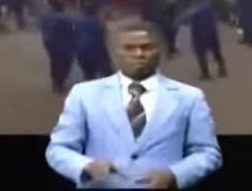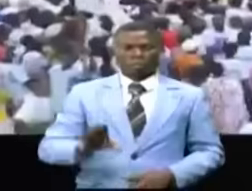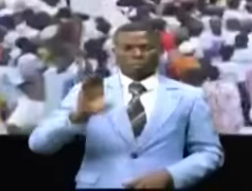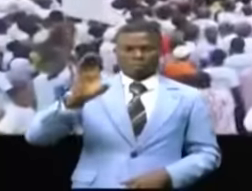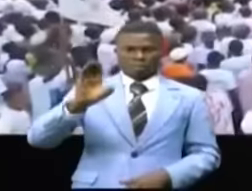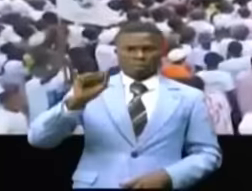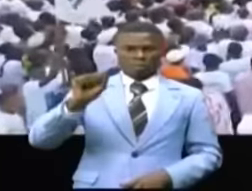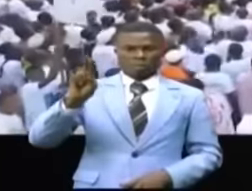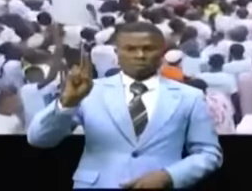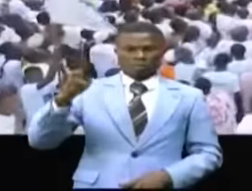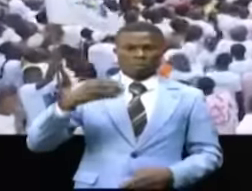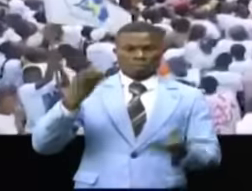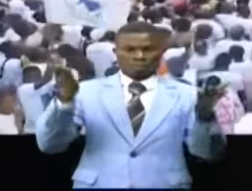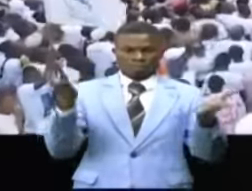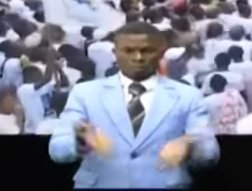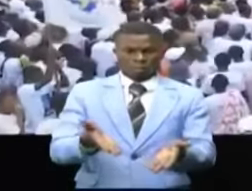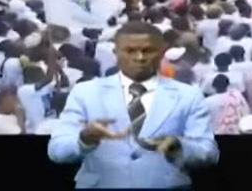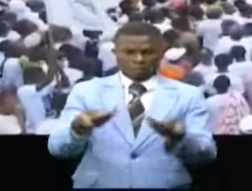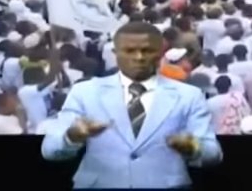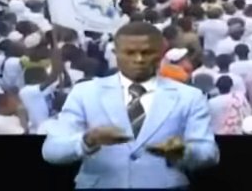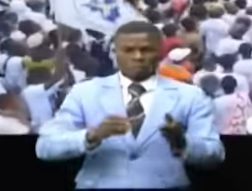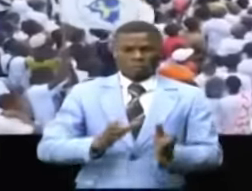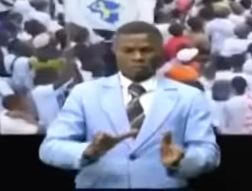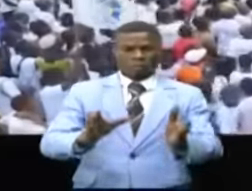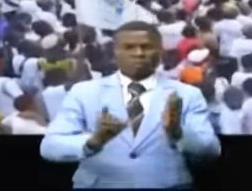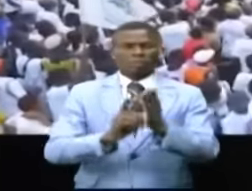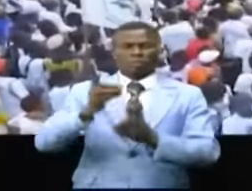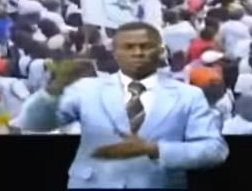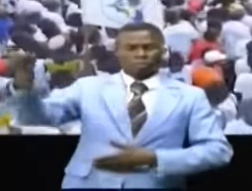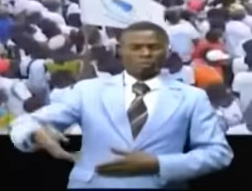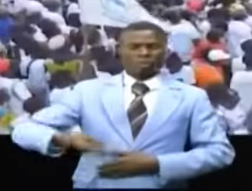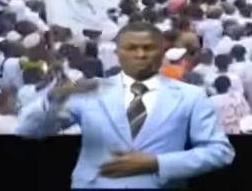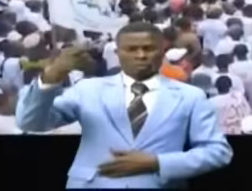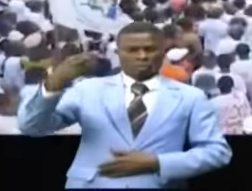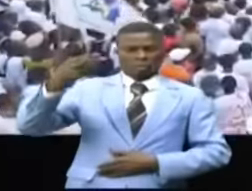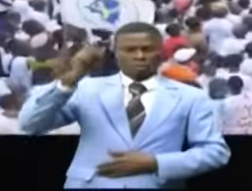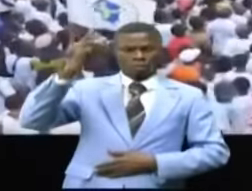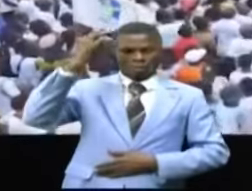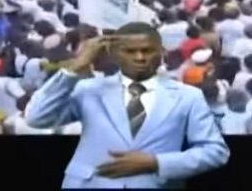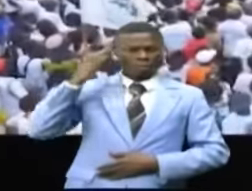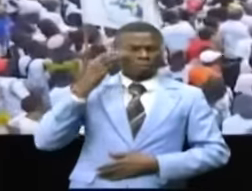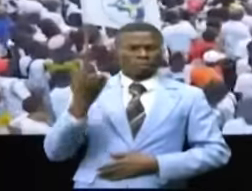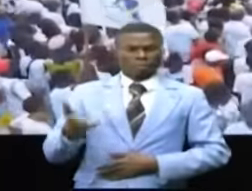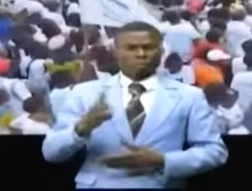est donc sur les terrains en précurseur pour l'accueil du chef du gouvernement.